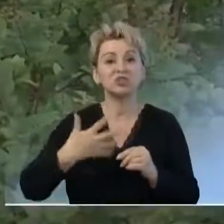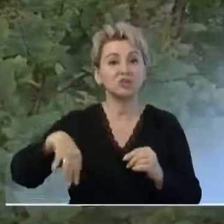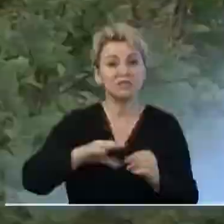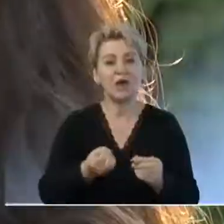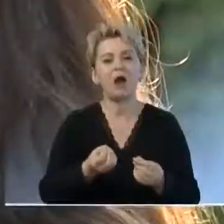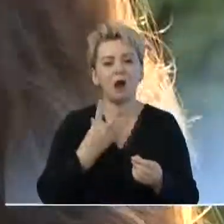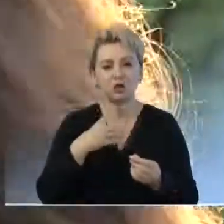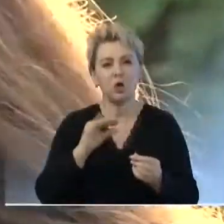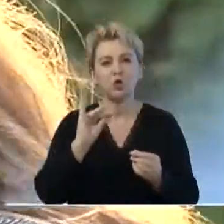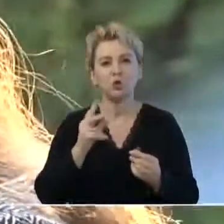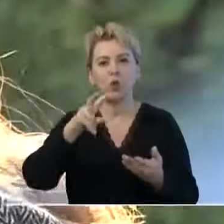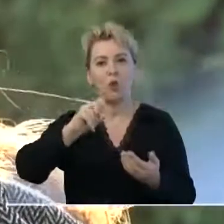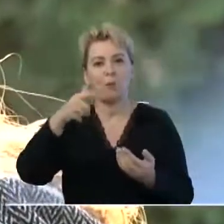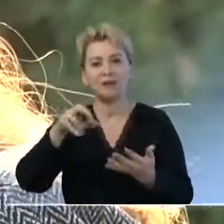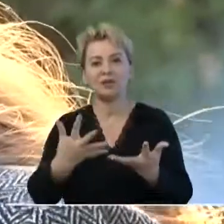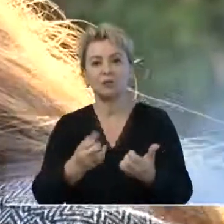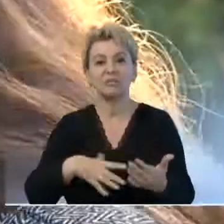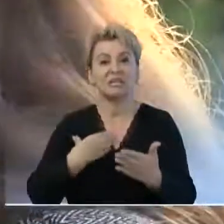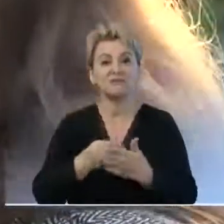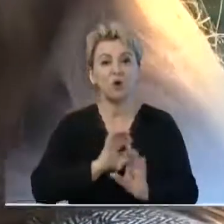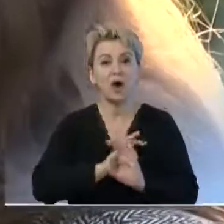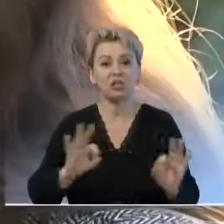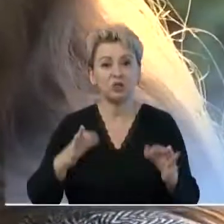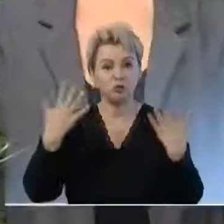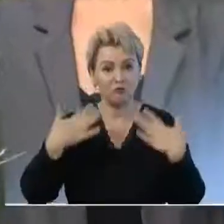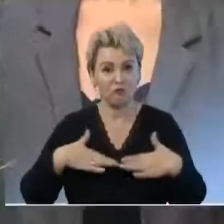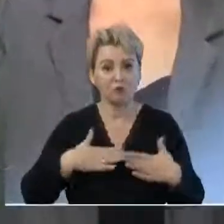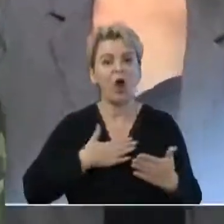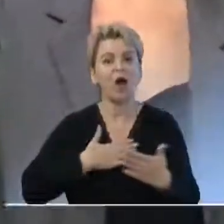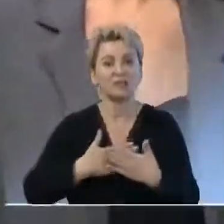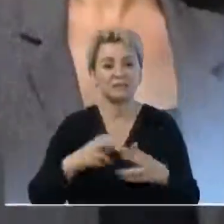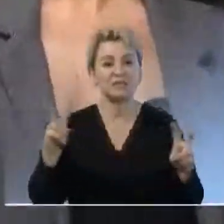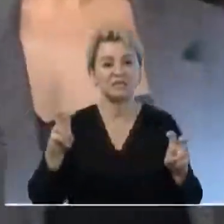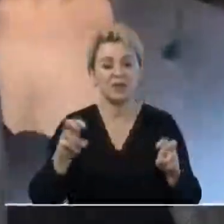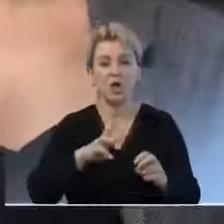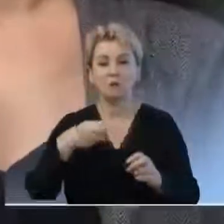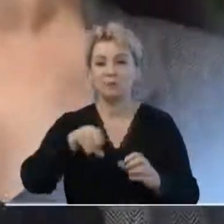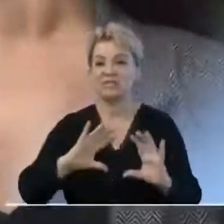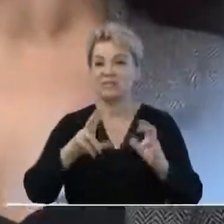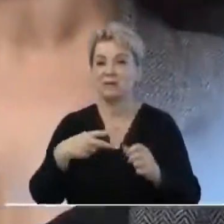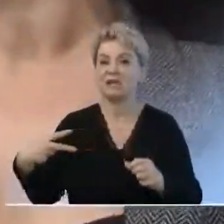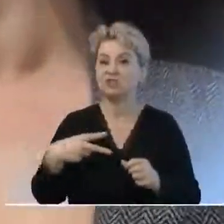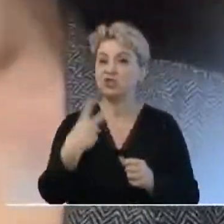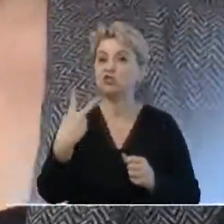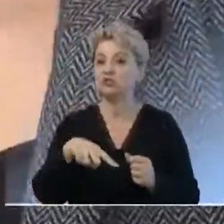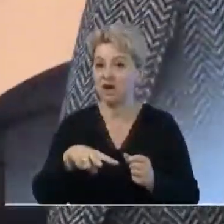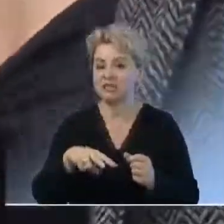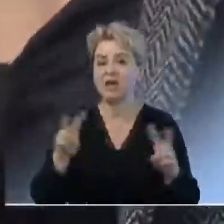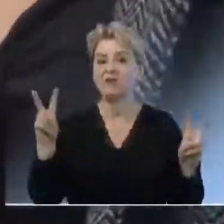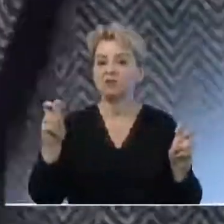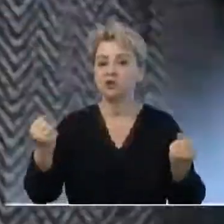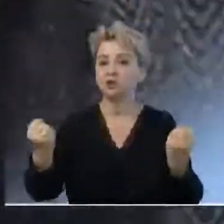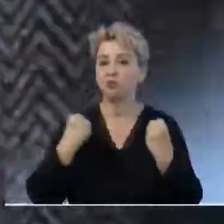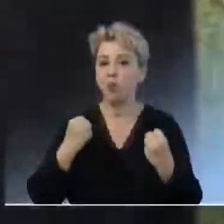хорошо. Юлия Лопаткина получила за свою отличную физическую форму и активность звание «Мисс Земля 2020» в номинации